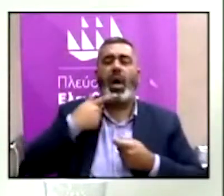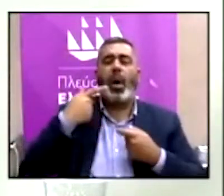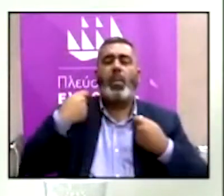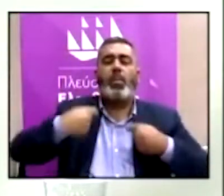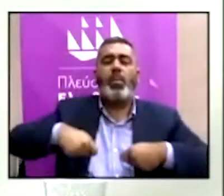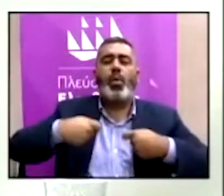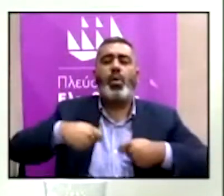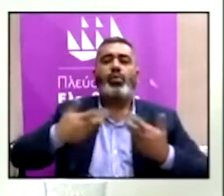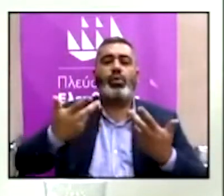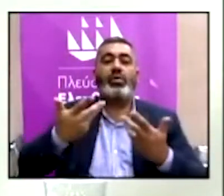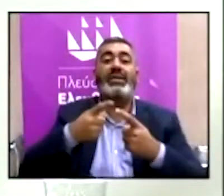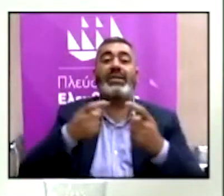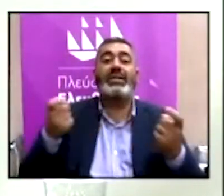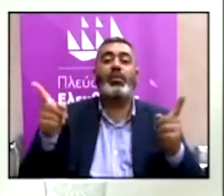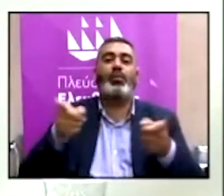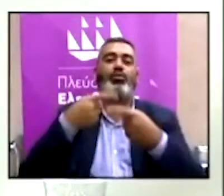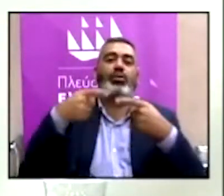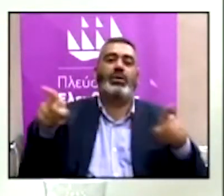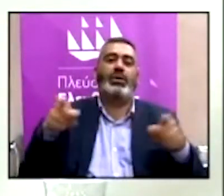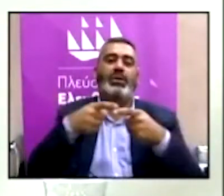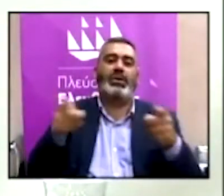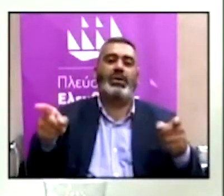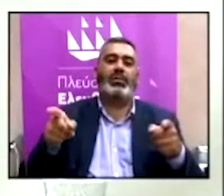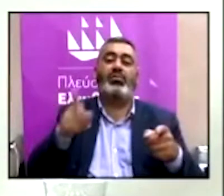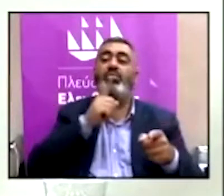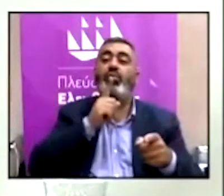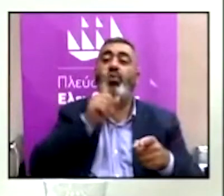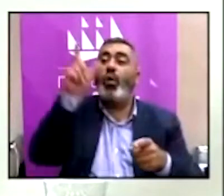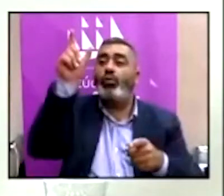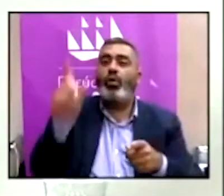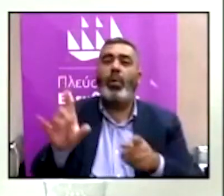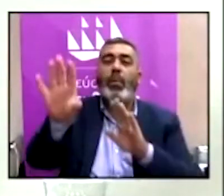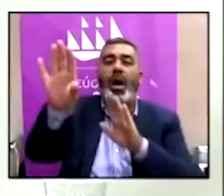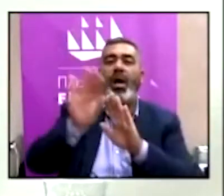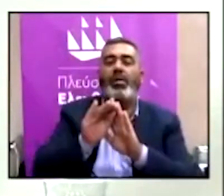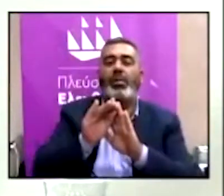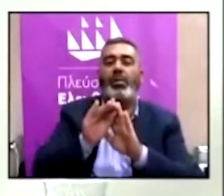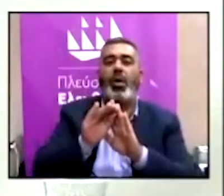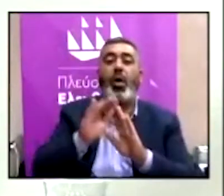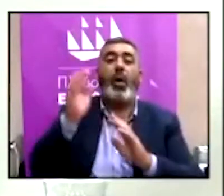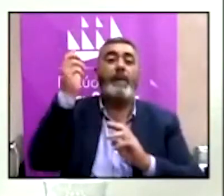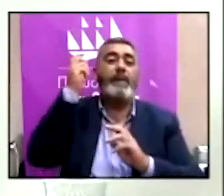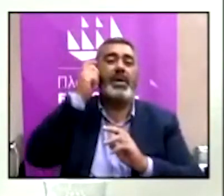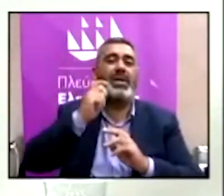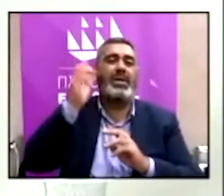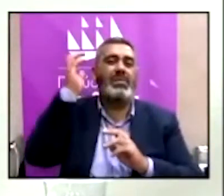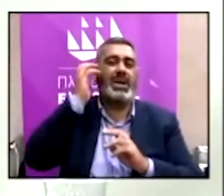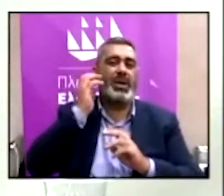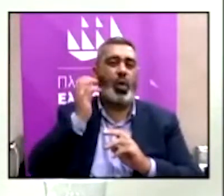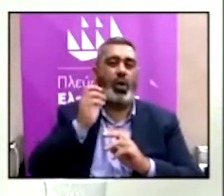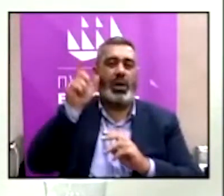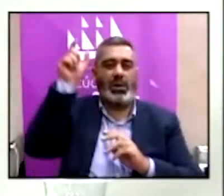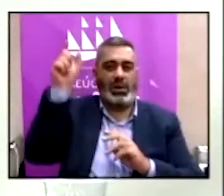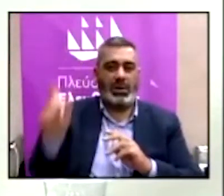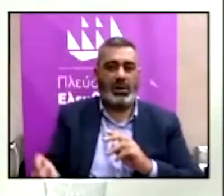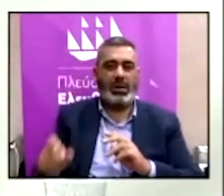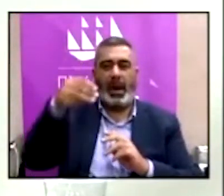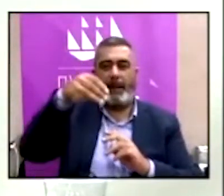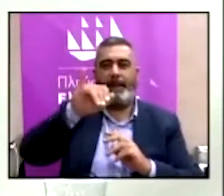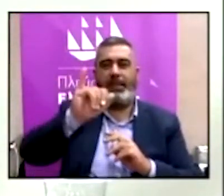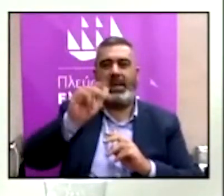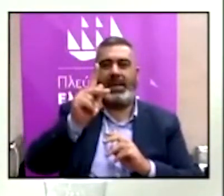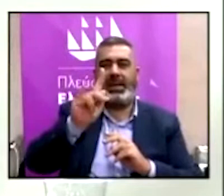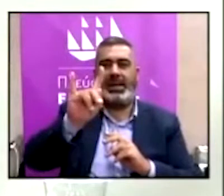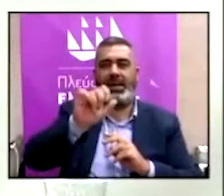ανεκτήμητο, τη μουσική του, αλλά και το παράδειγμά του. Ο Μίκης Θεοδωράκης που έφυγε πριν